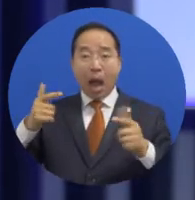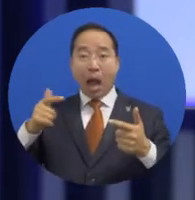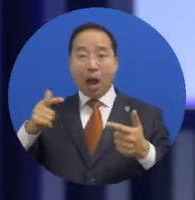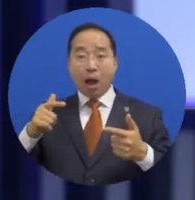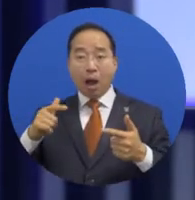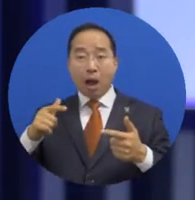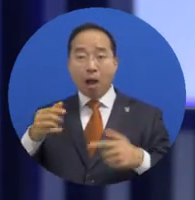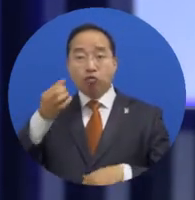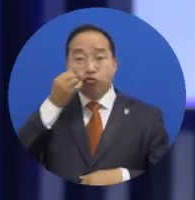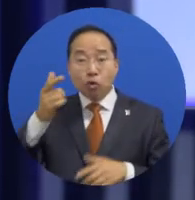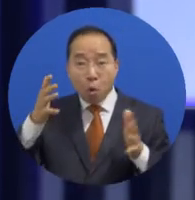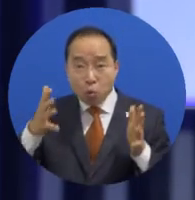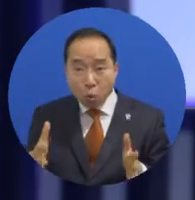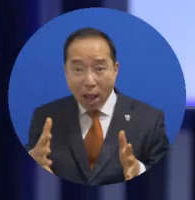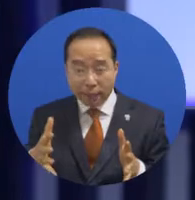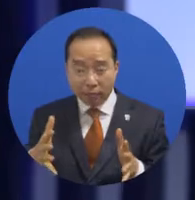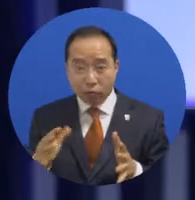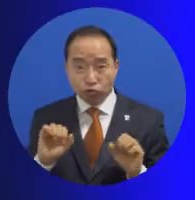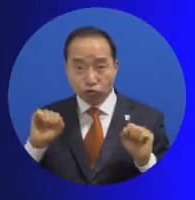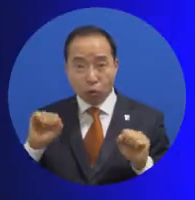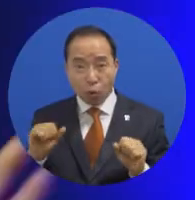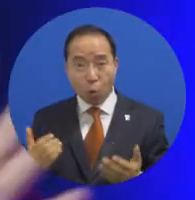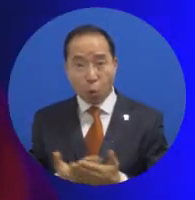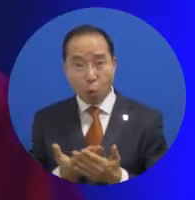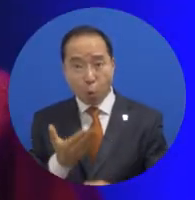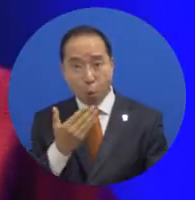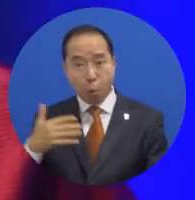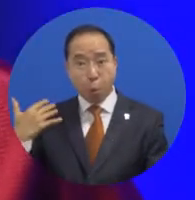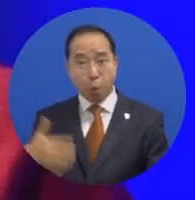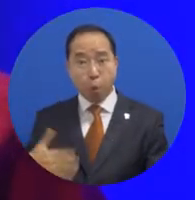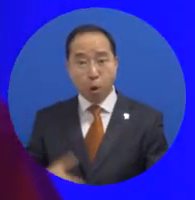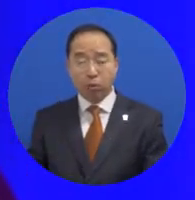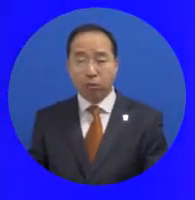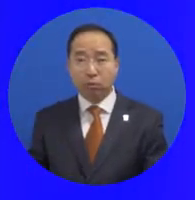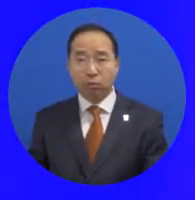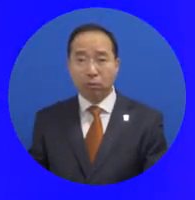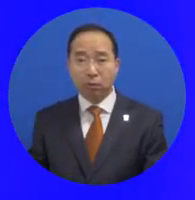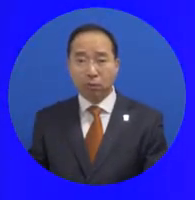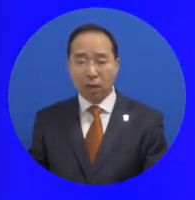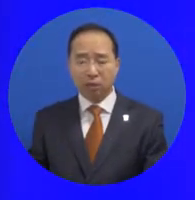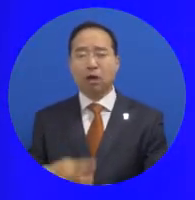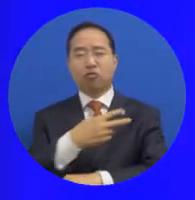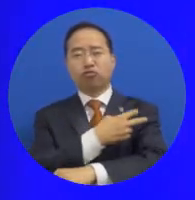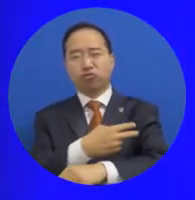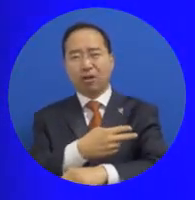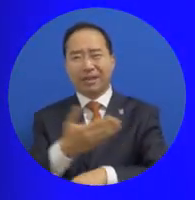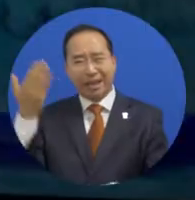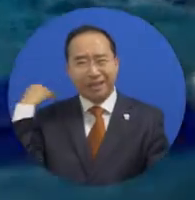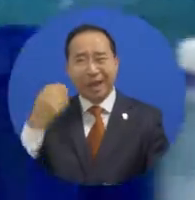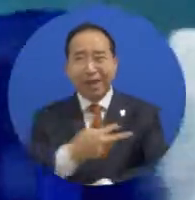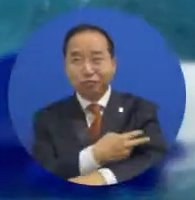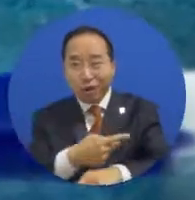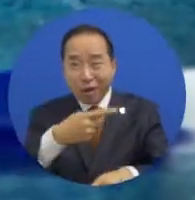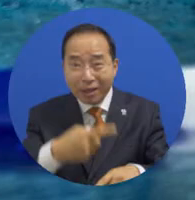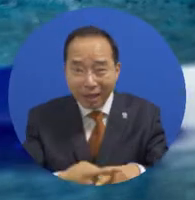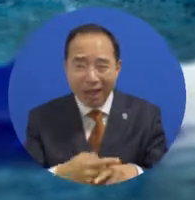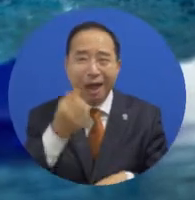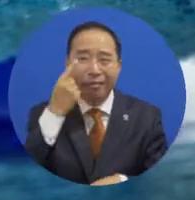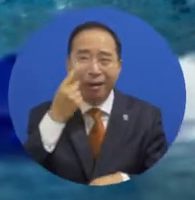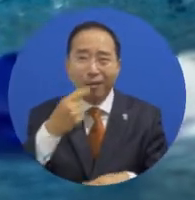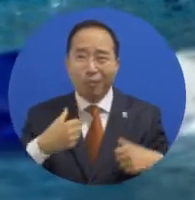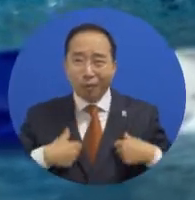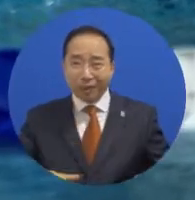6개월 정도라는 시간을 한 번이라도 줘봤나? 아니었어요. 항상 수영을 끊다가도 한 달 하다가